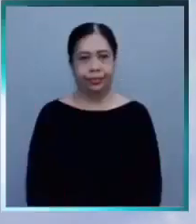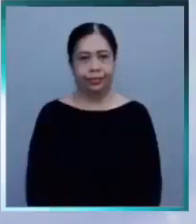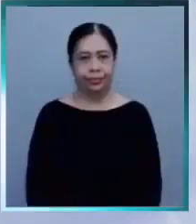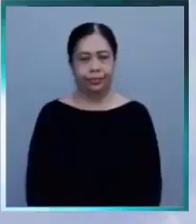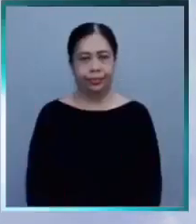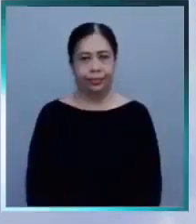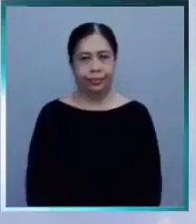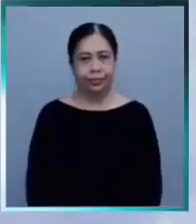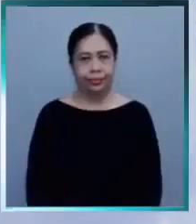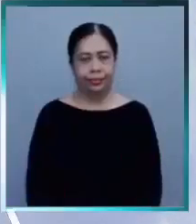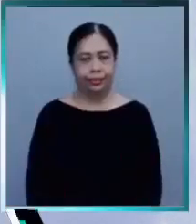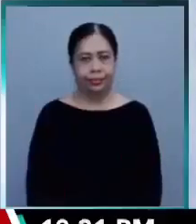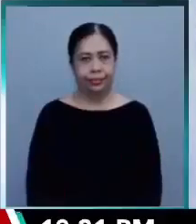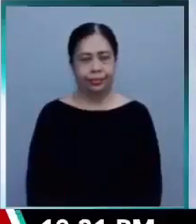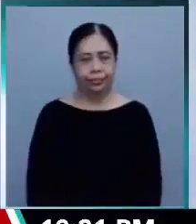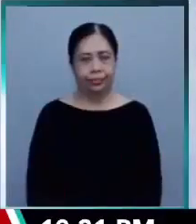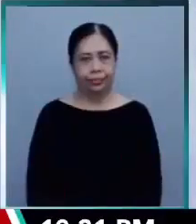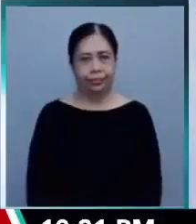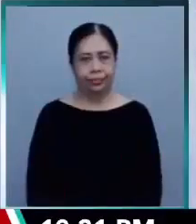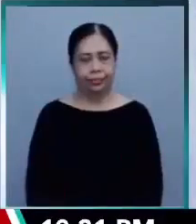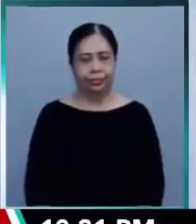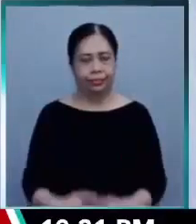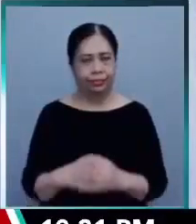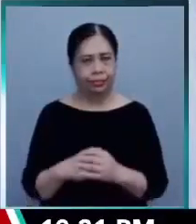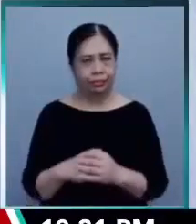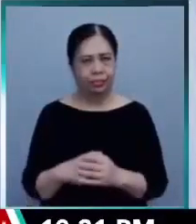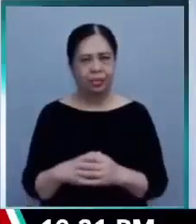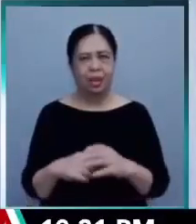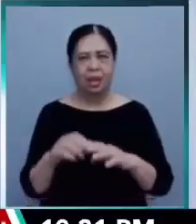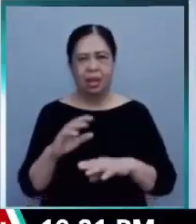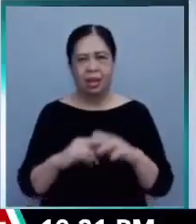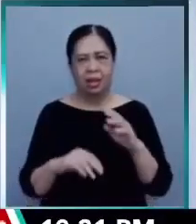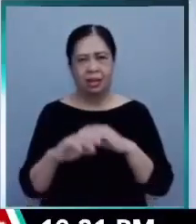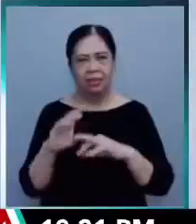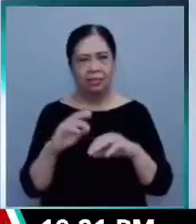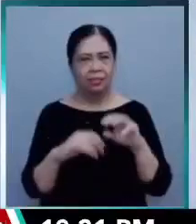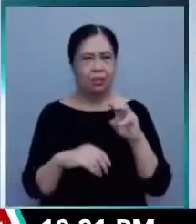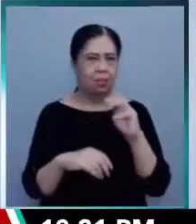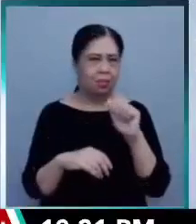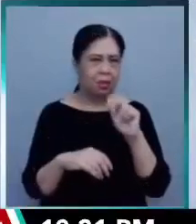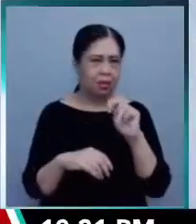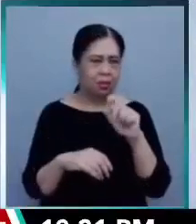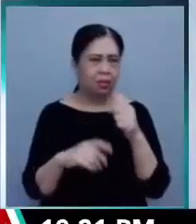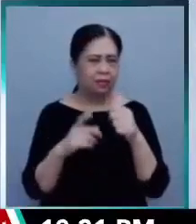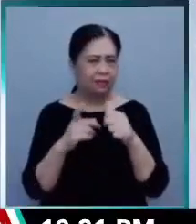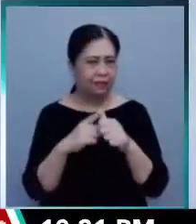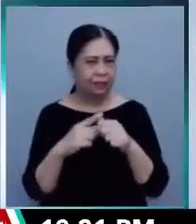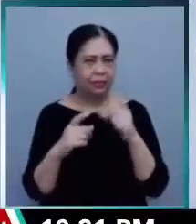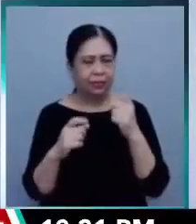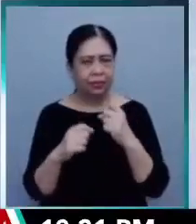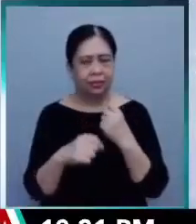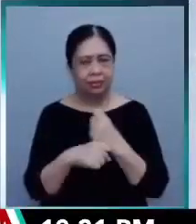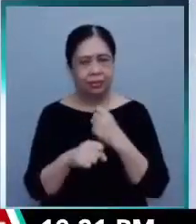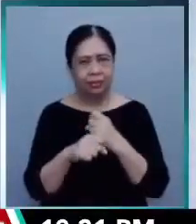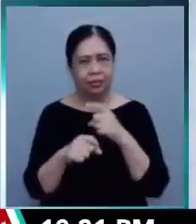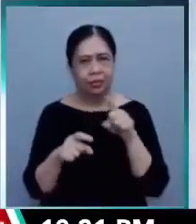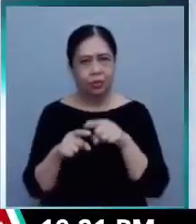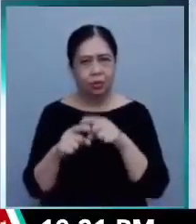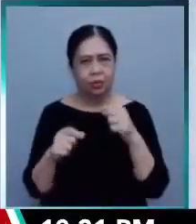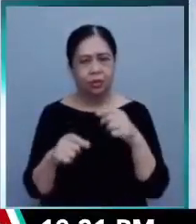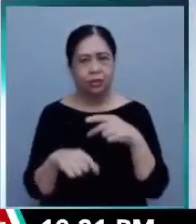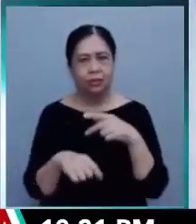mano-mano muna ang pagproseso ng benepisyo ng mga Phil health member yan ay matapos puntiryahin ang kanilang sistema ng